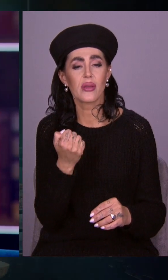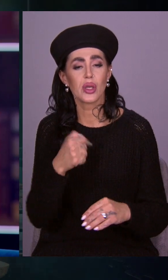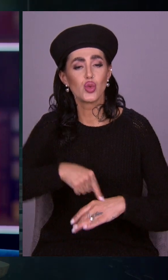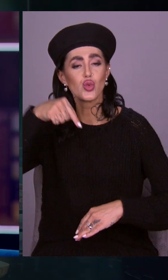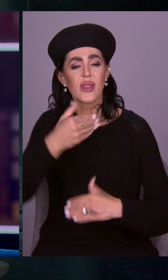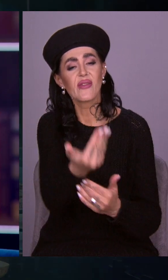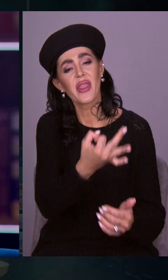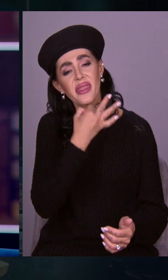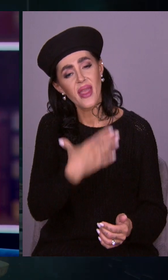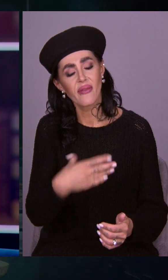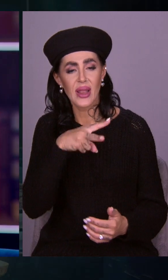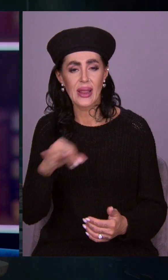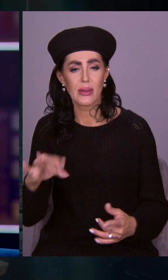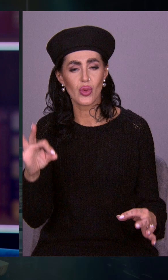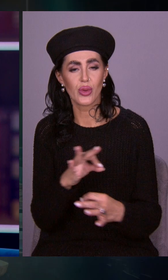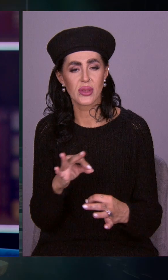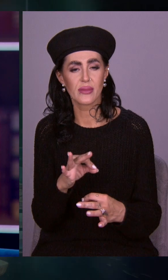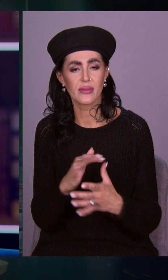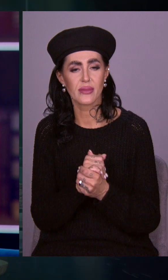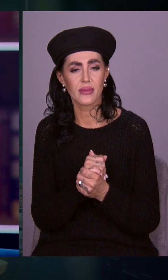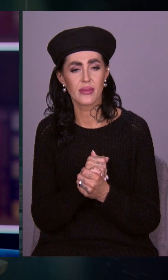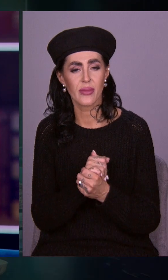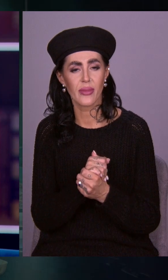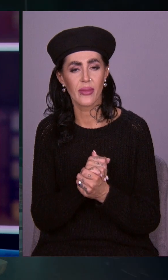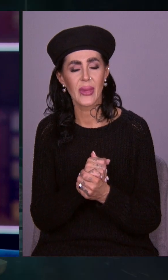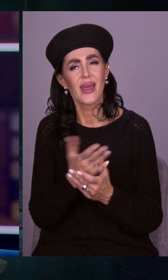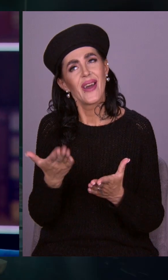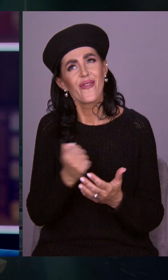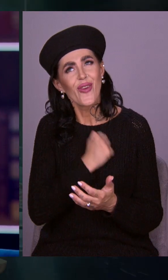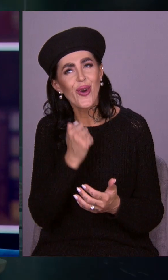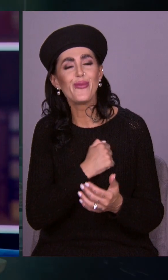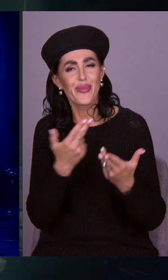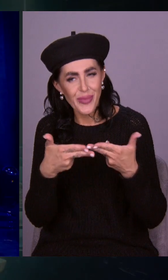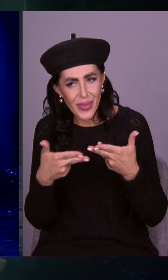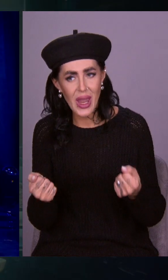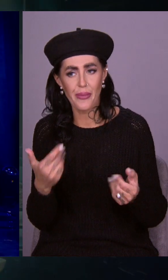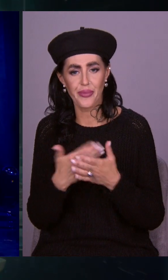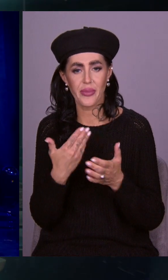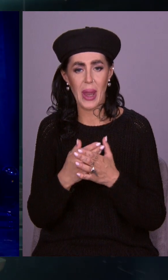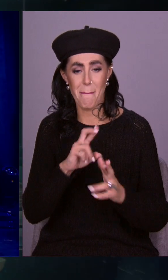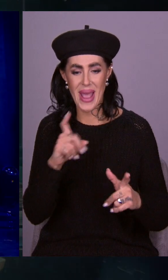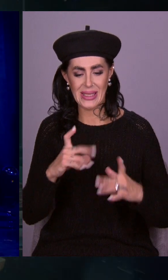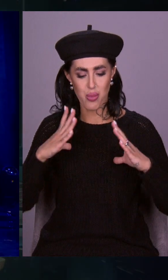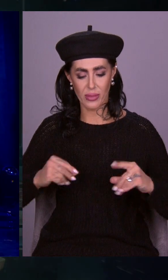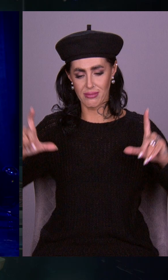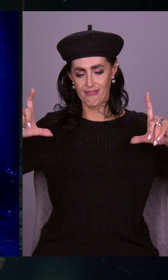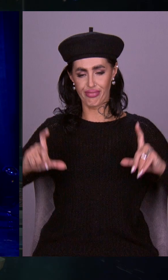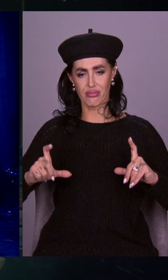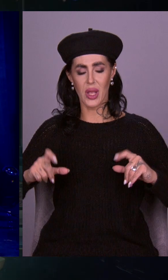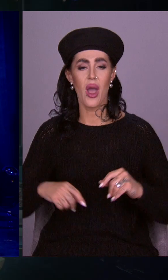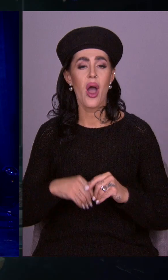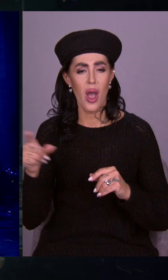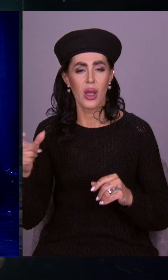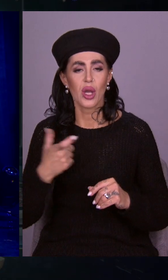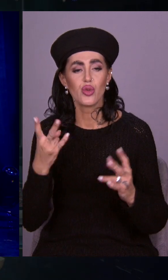Ой, військові так само, як і дипломати, але до них ще важкіше. Знаєте, навіть коли вони сидять без броні, їм треба ту таку внутрішню